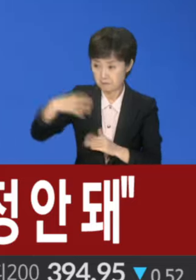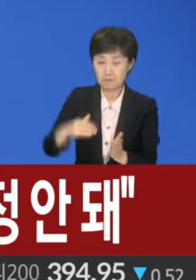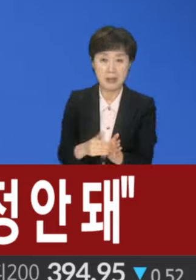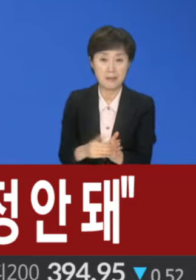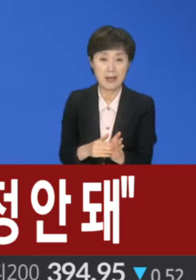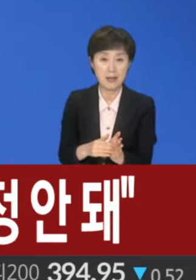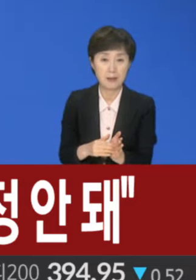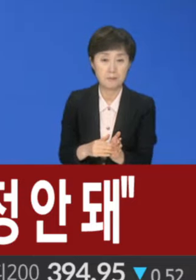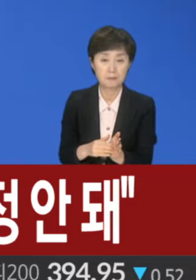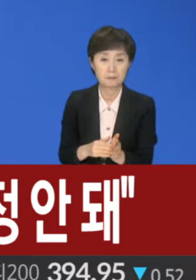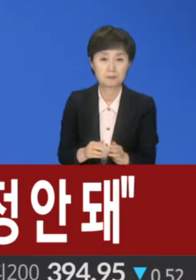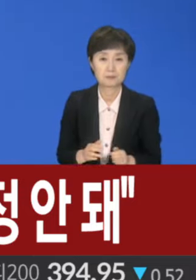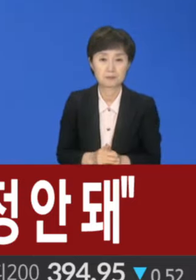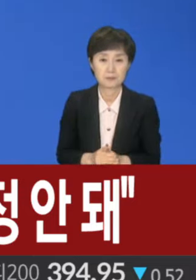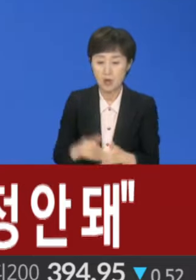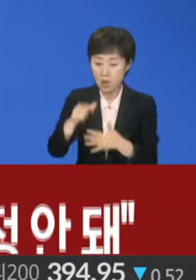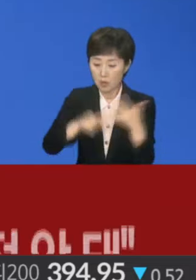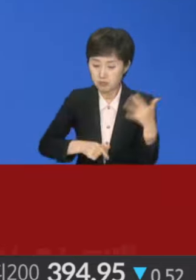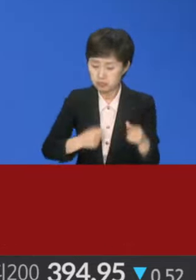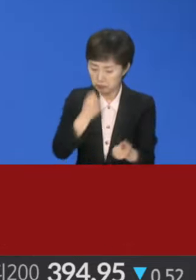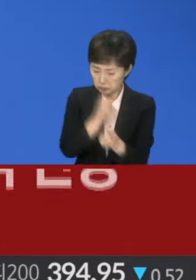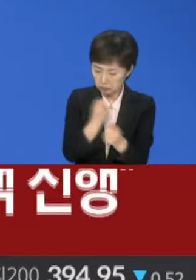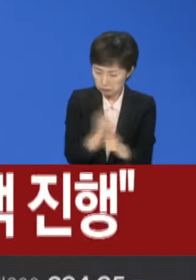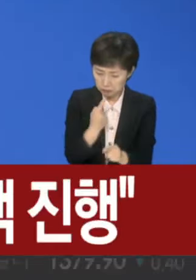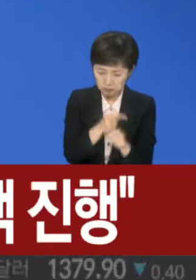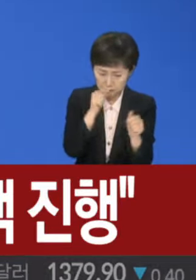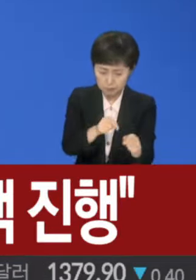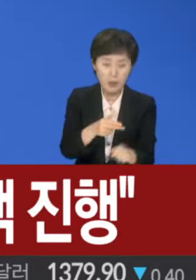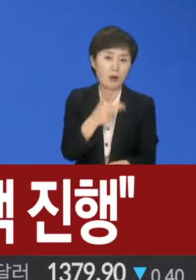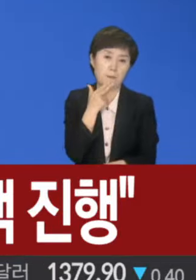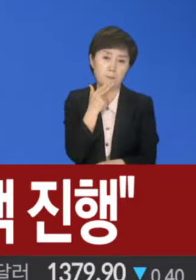것들로 기존 지침을 변경하거나 새로운 내용의 지시를 한 것이